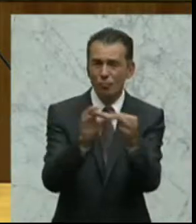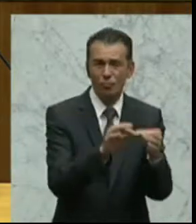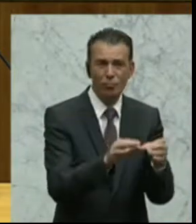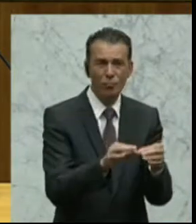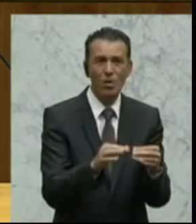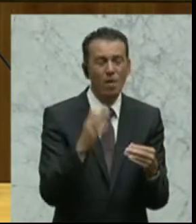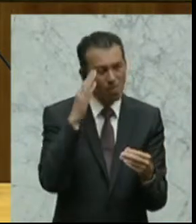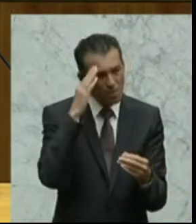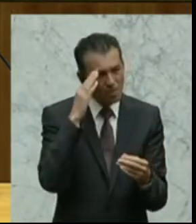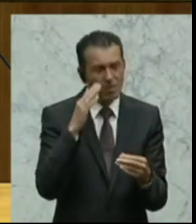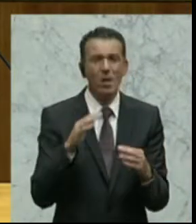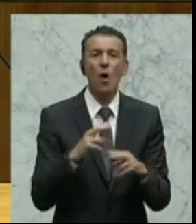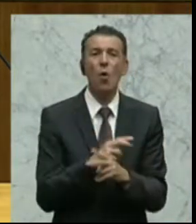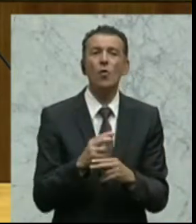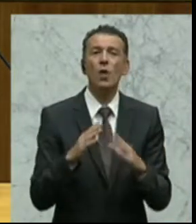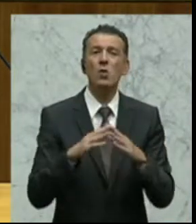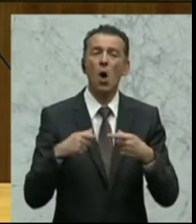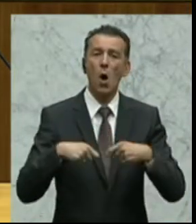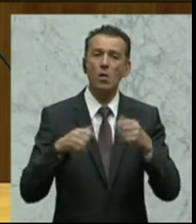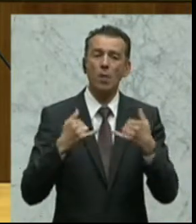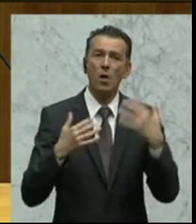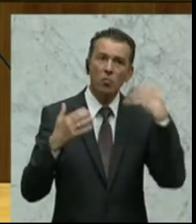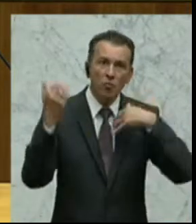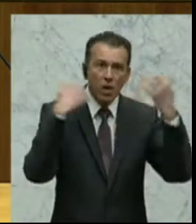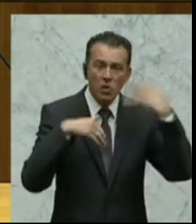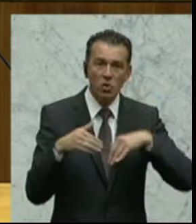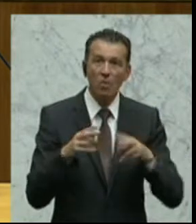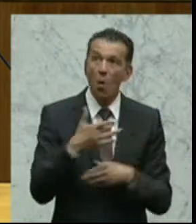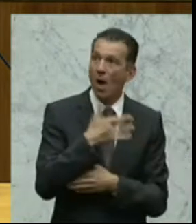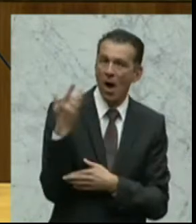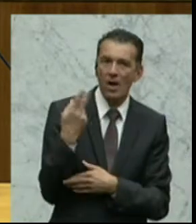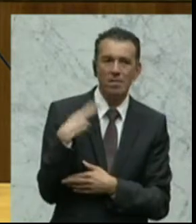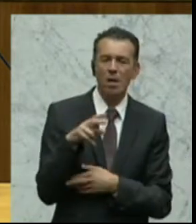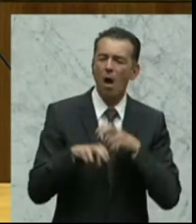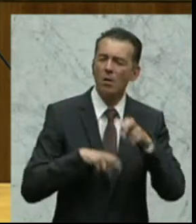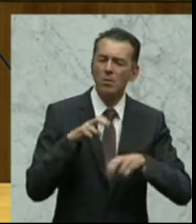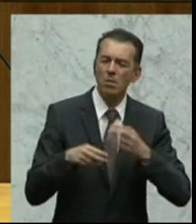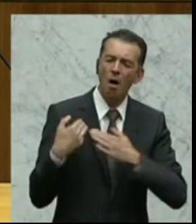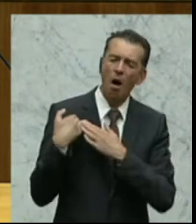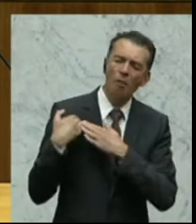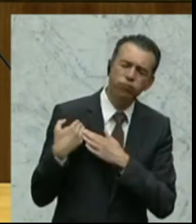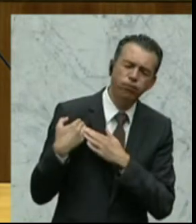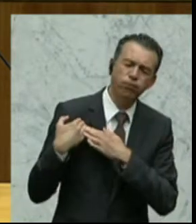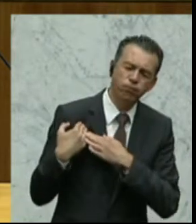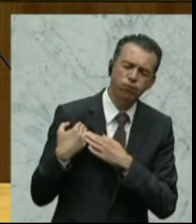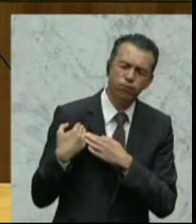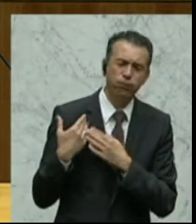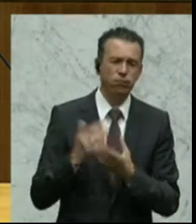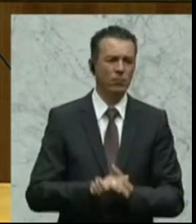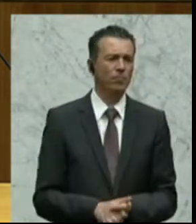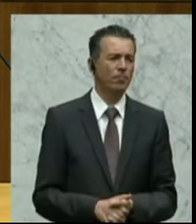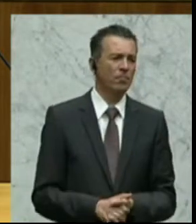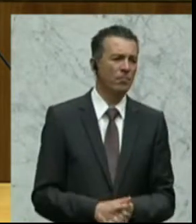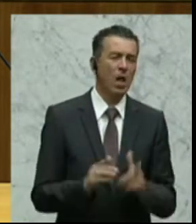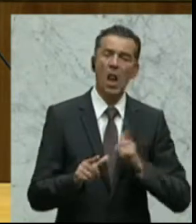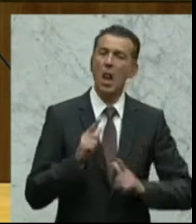wegen der tropischen Temperaturen, sondern wegen der unglaublichen Steuerbelastung, die er zu stemmen hat. Es ist leider ein Faktum,